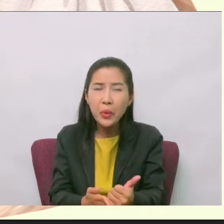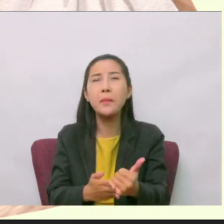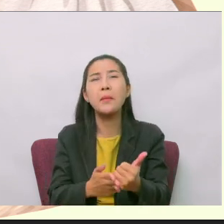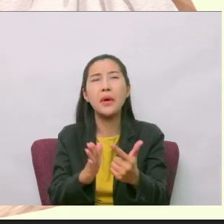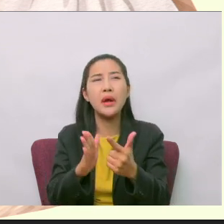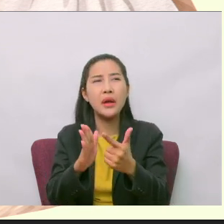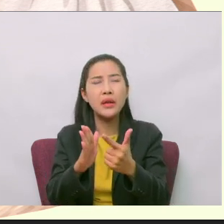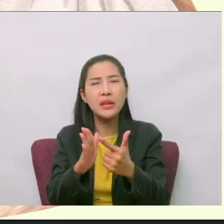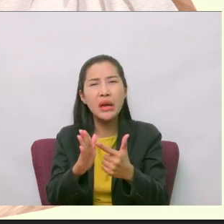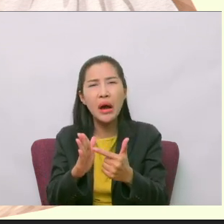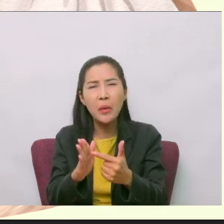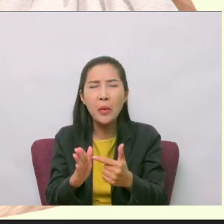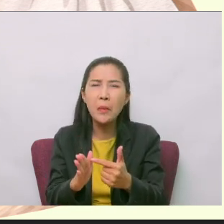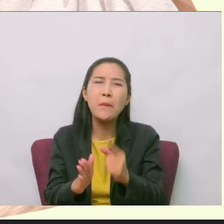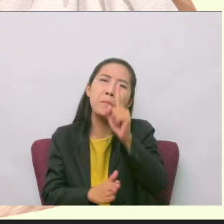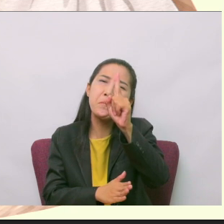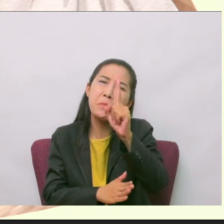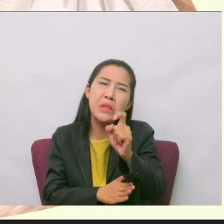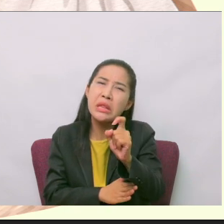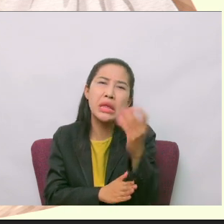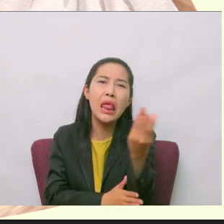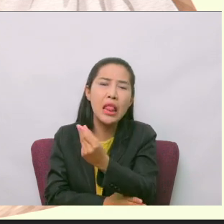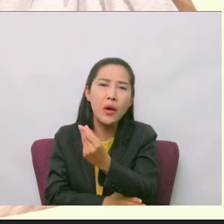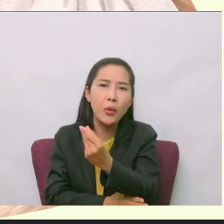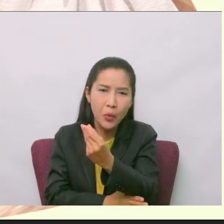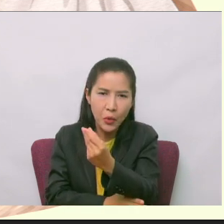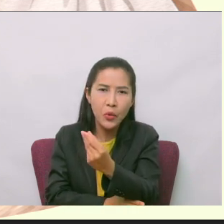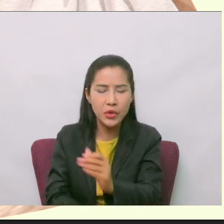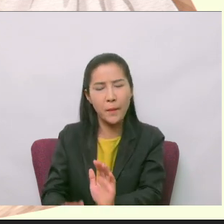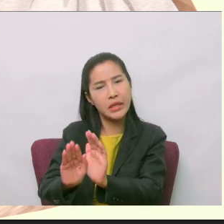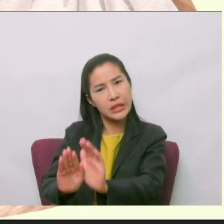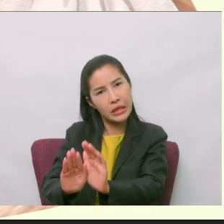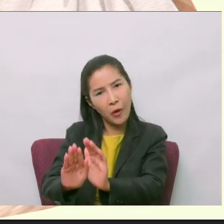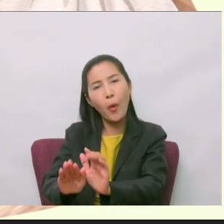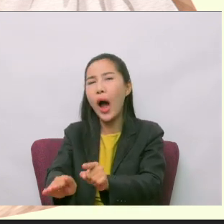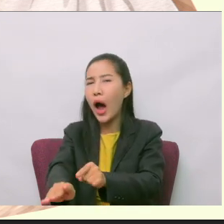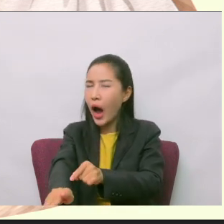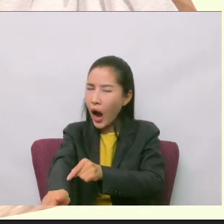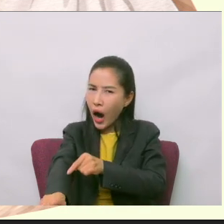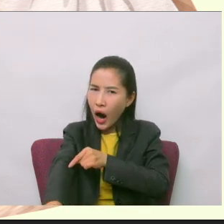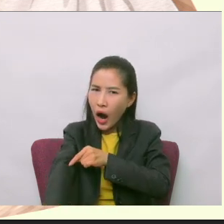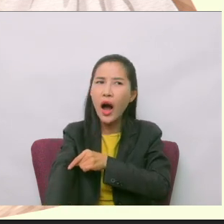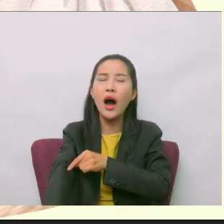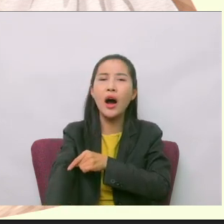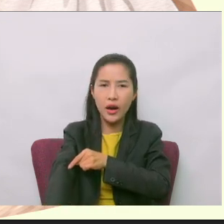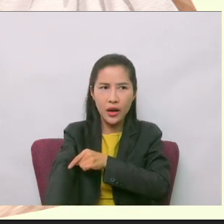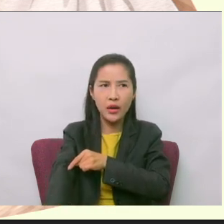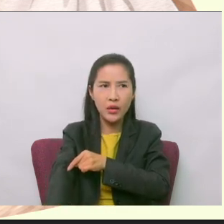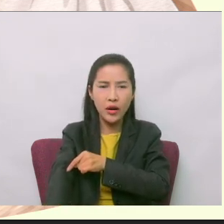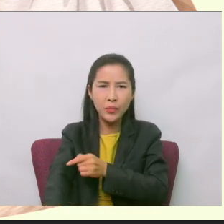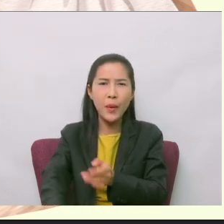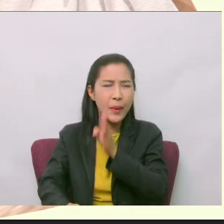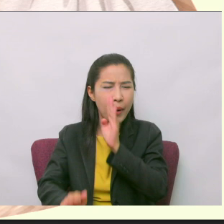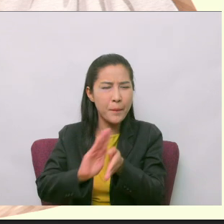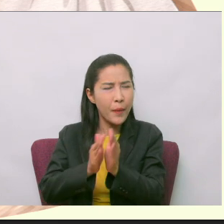ดเร็วนะคะสามารถที่จะเก็บไว้ได้นานเนาะเราจะนึกถึงเอ๊ะทำไมเวลาเขาแปรรูปอาหารเขาใช้เ